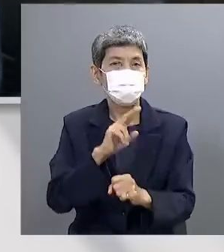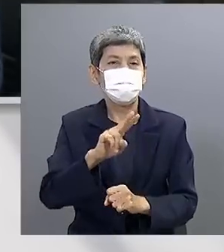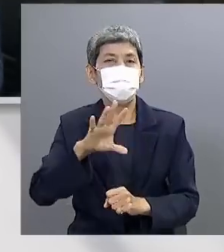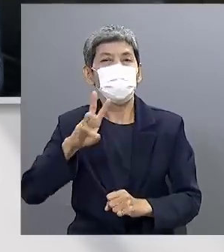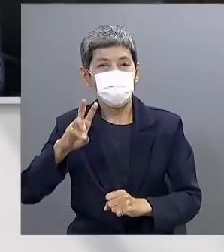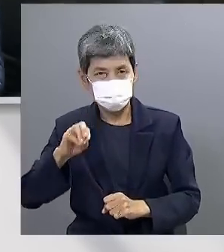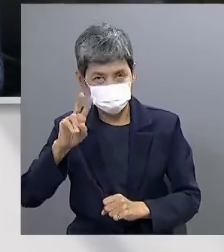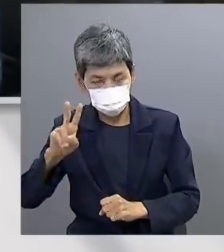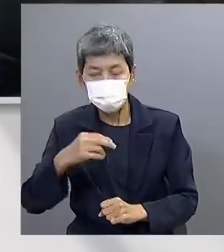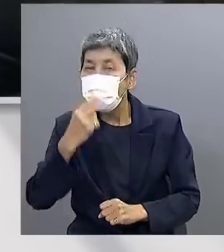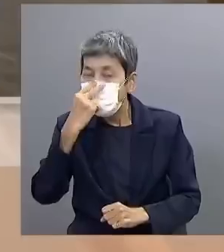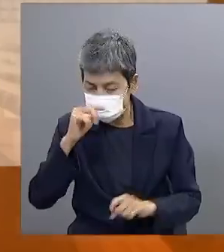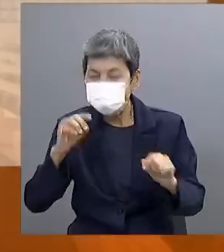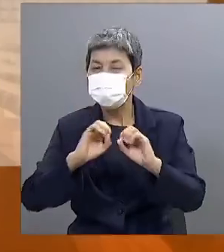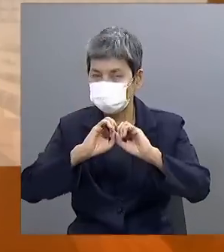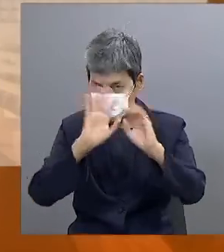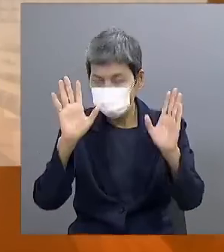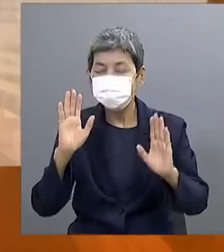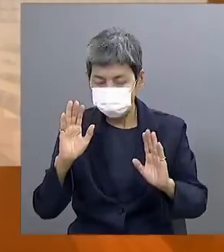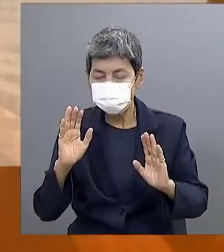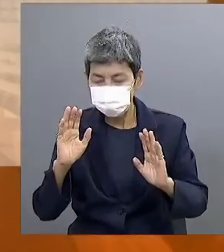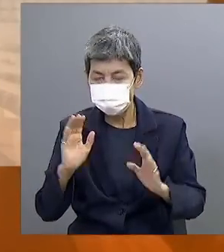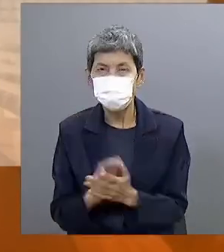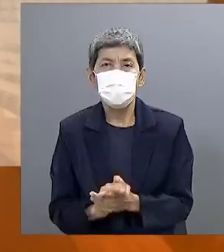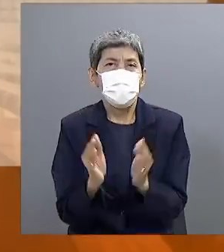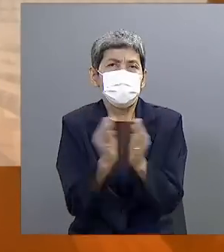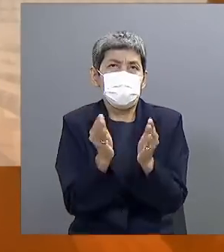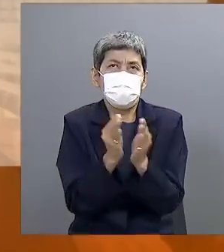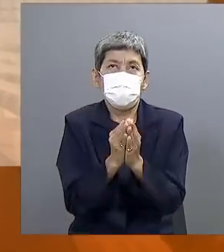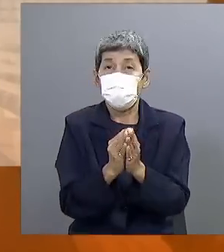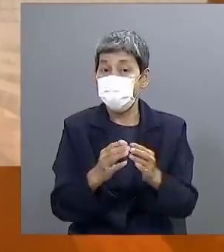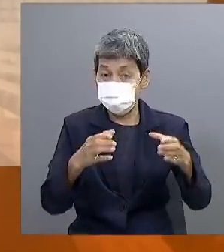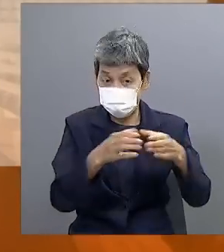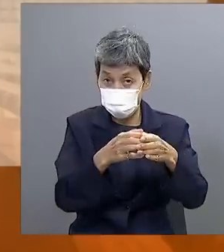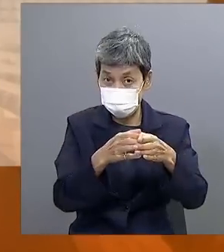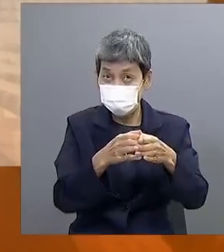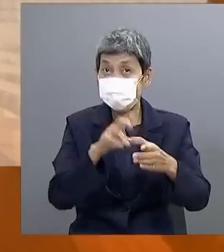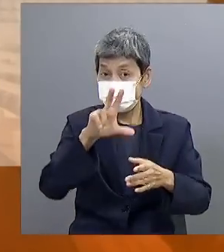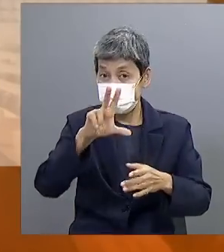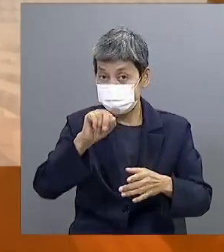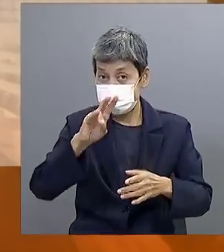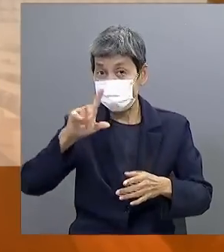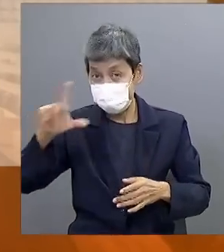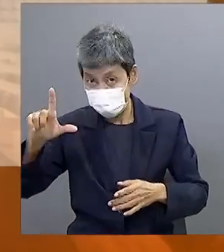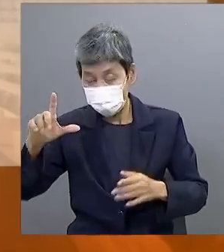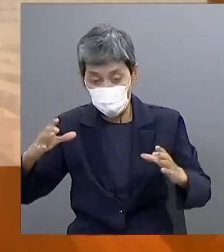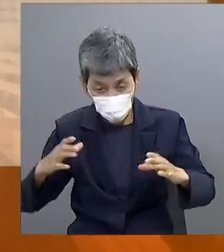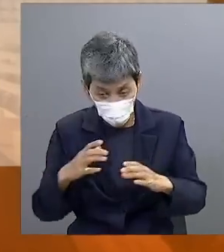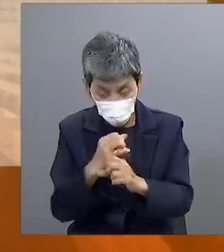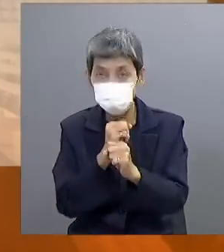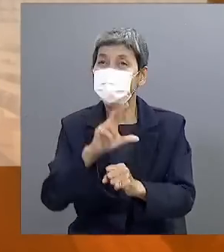ะเห็นภาพชัดมากขึ้นค่ะคะแนนรวมของทุกพรรค37ล้านเรียกว่าใน37ล้